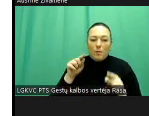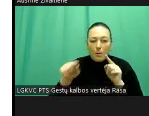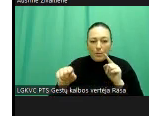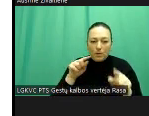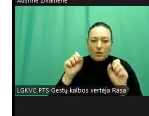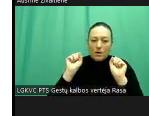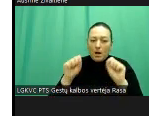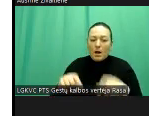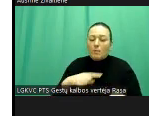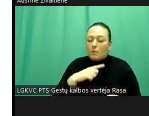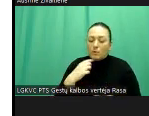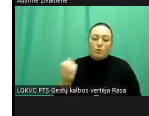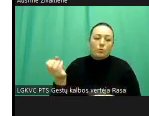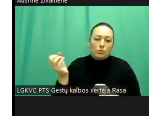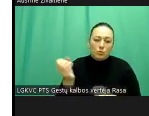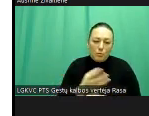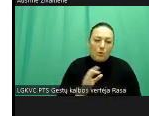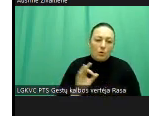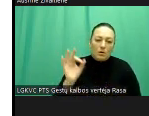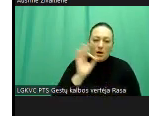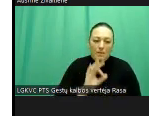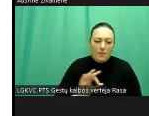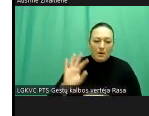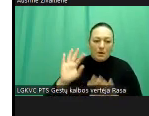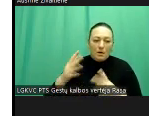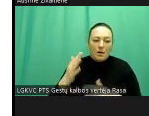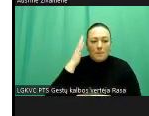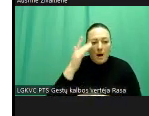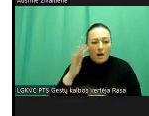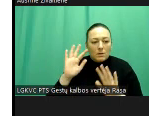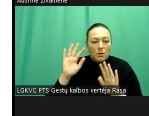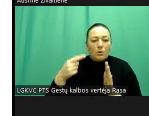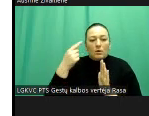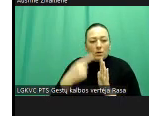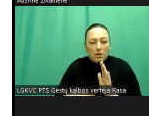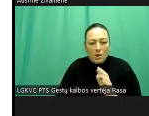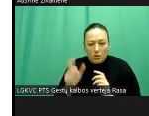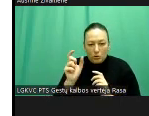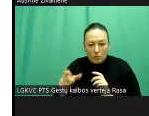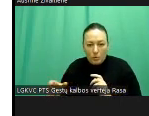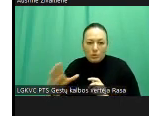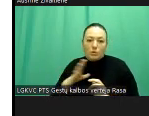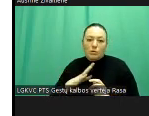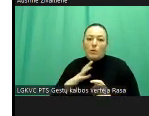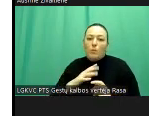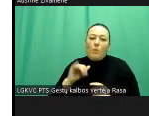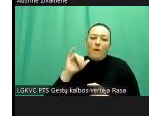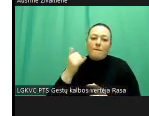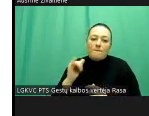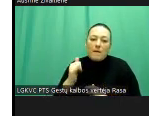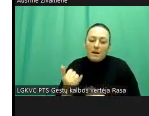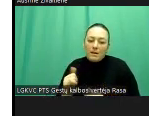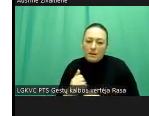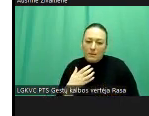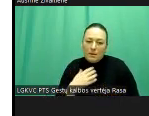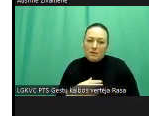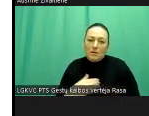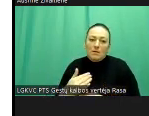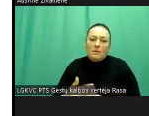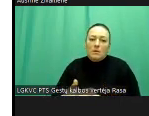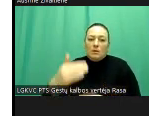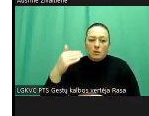išmokti iš jų apie tai, kaip mąstė, kuo tikėjo žmonėmis, kokios buvo jų vertybės. Ir toliau, perinant prie